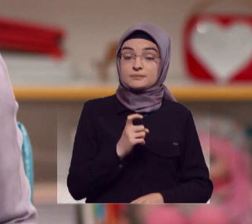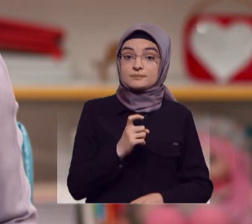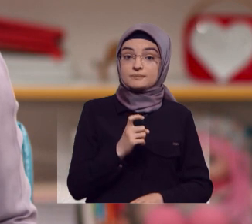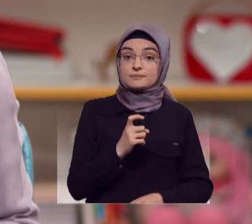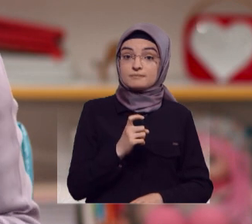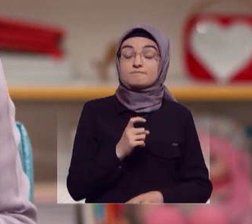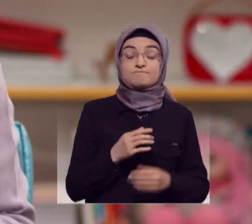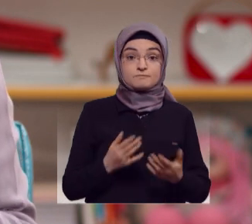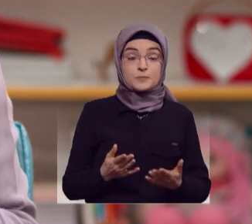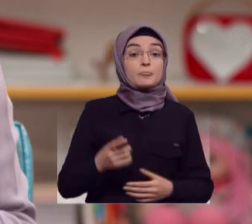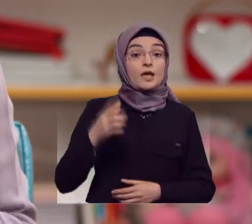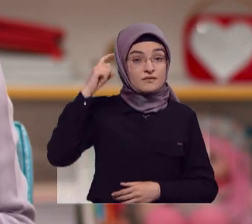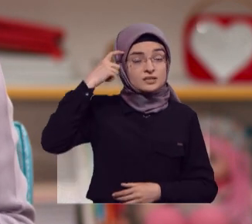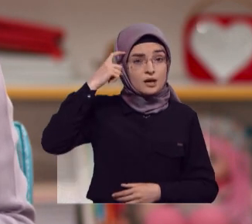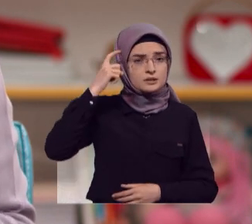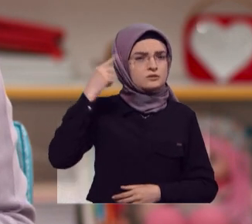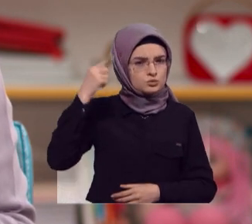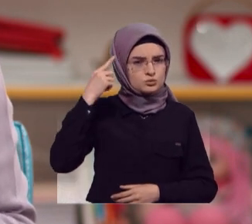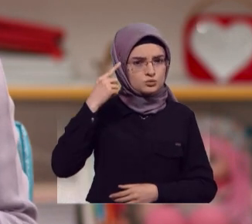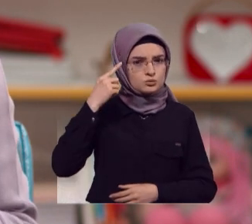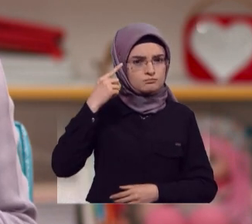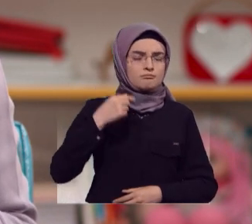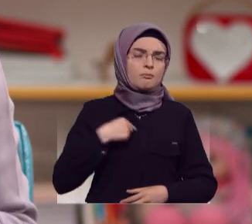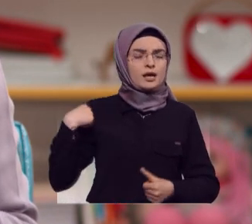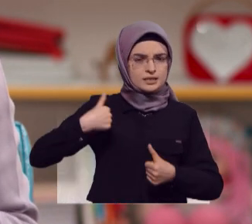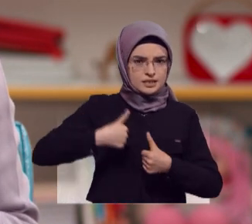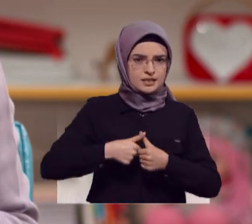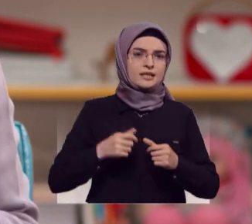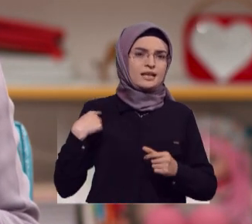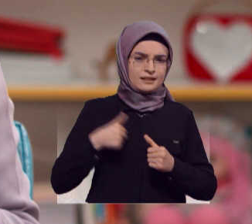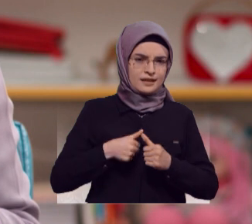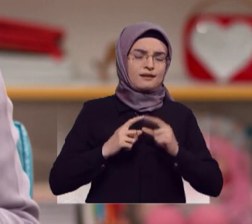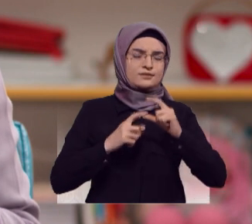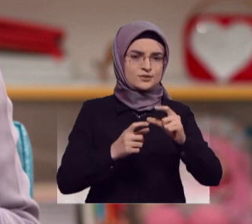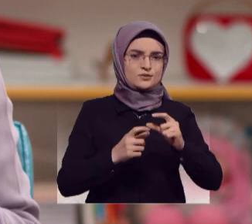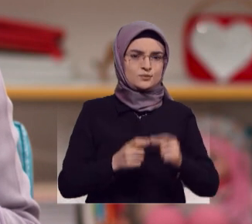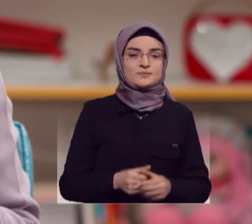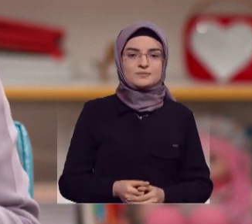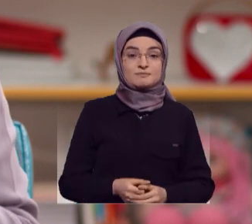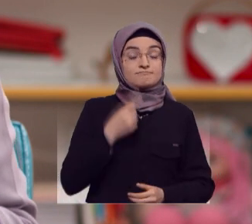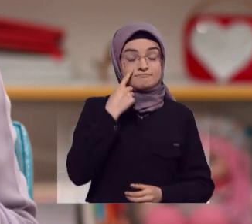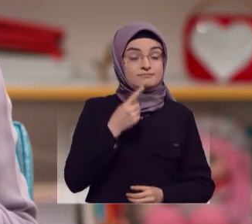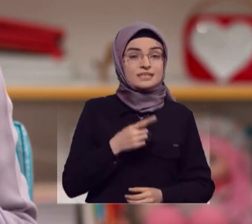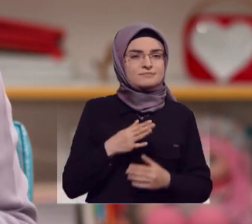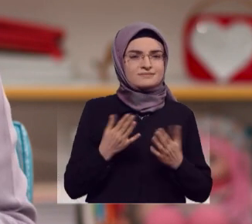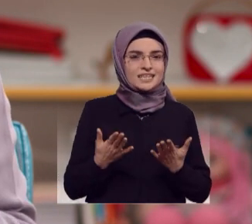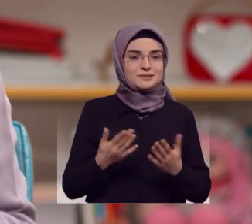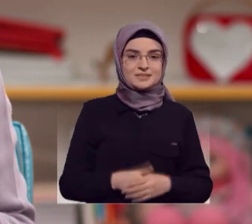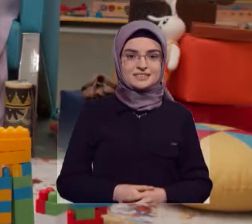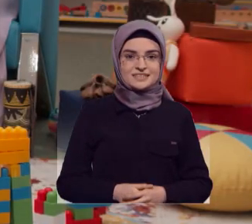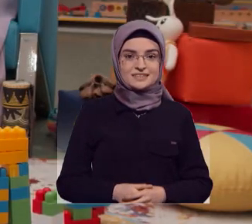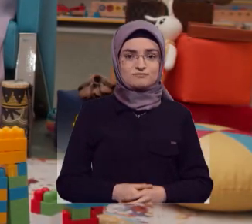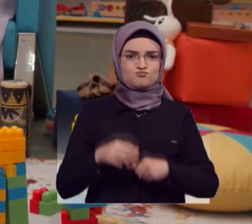mi? Evet, tahmin ettiğinizi düşünüyorum ama yine de ben bilmeceyi tekrar etmek istiyorum. Bakalım bilmecemiz